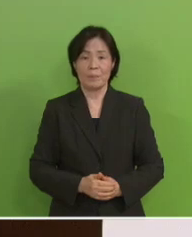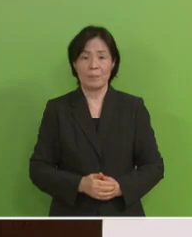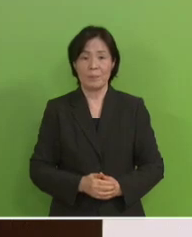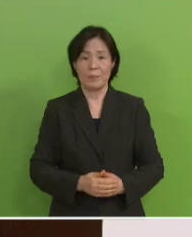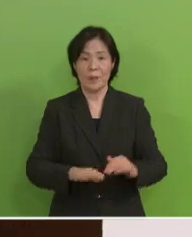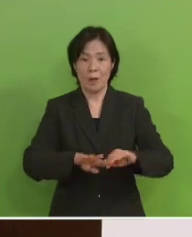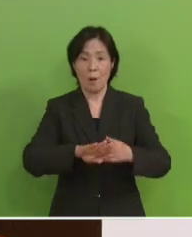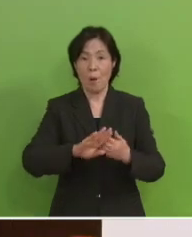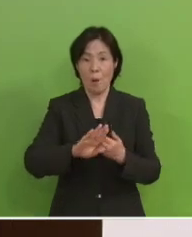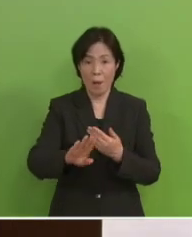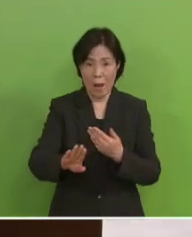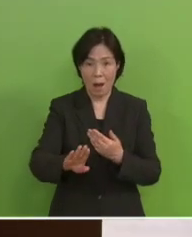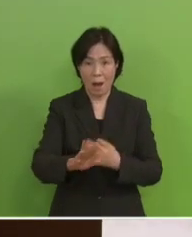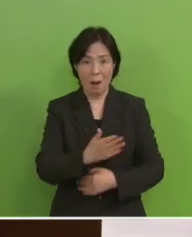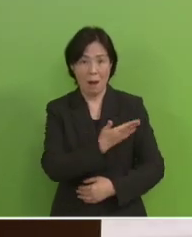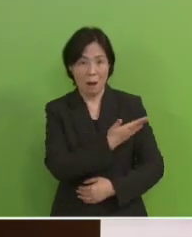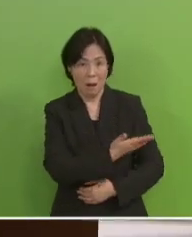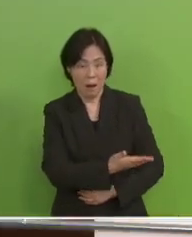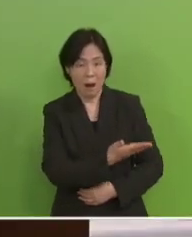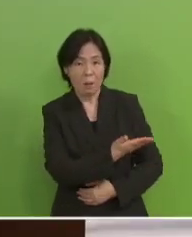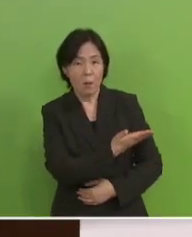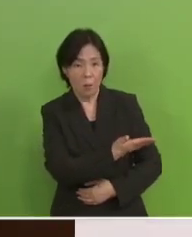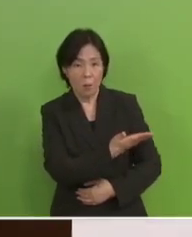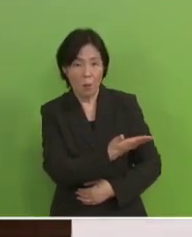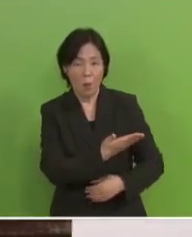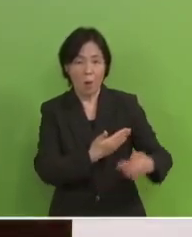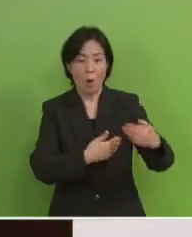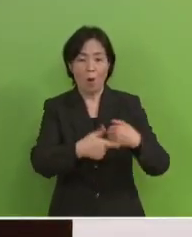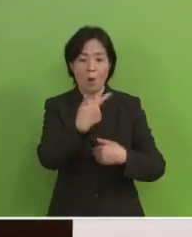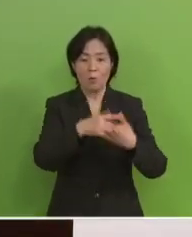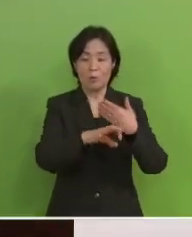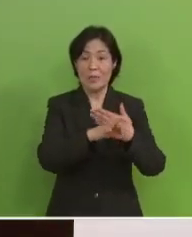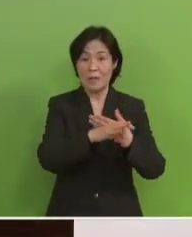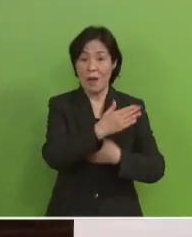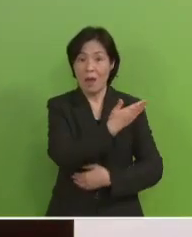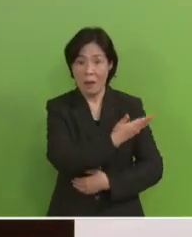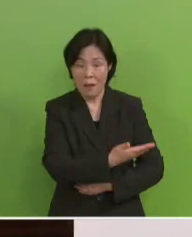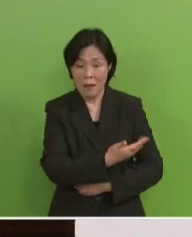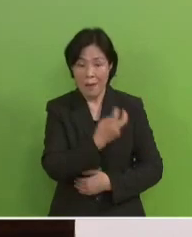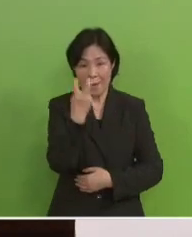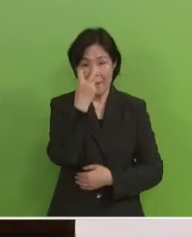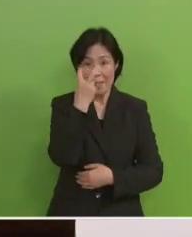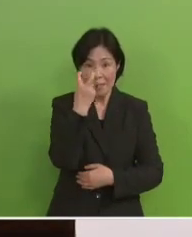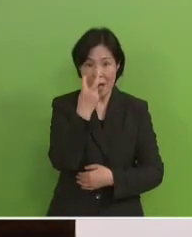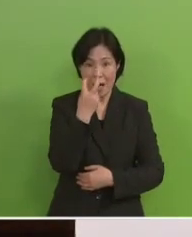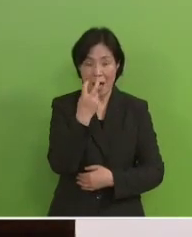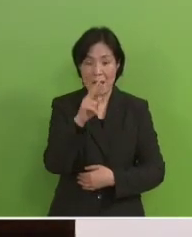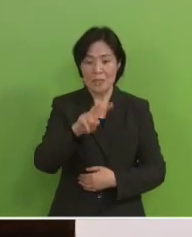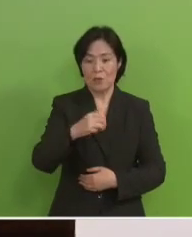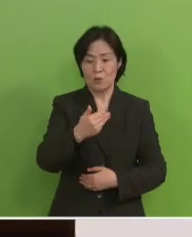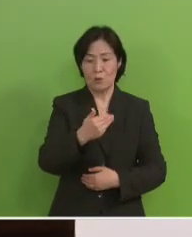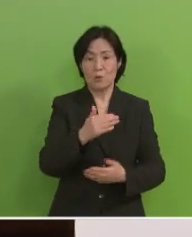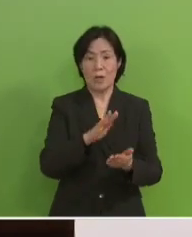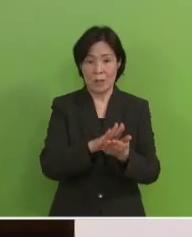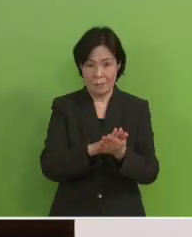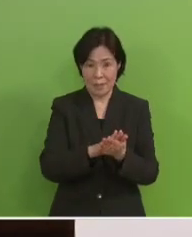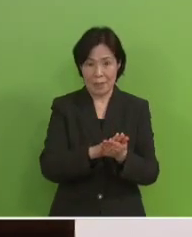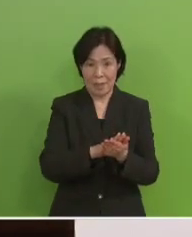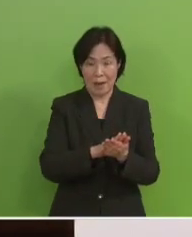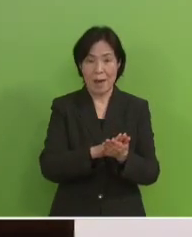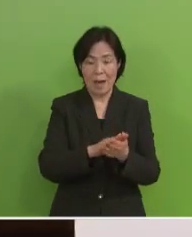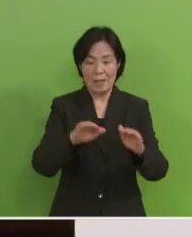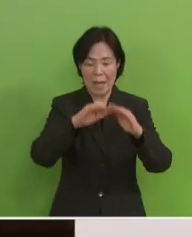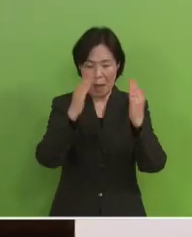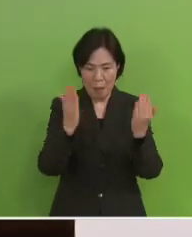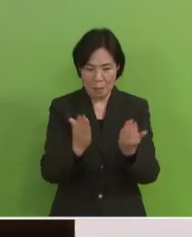そう他まあこちらに6事例も権者が29件寮生検査も行われていますが